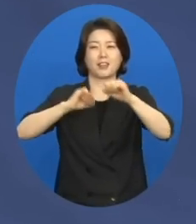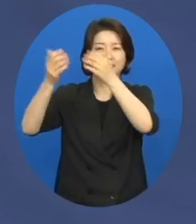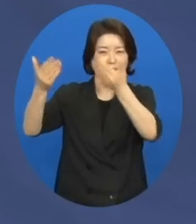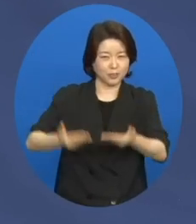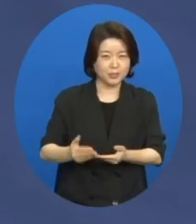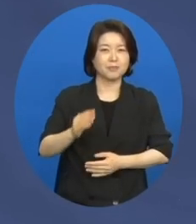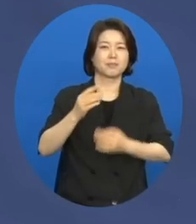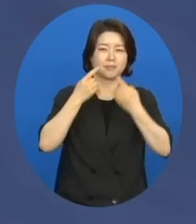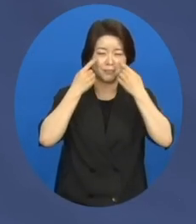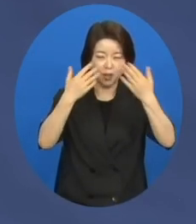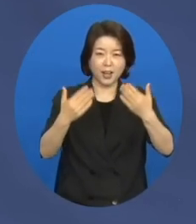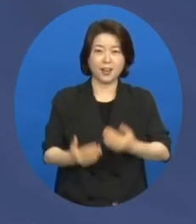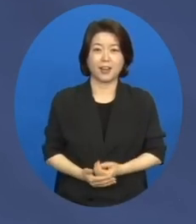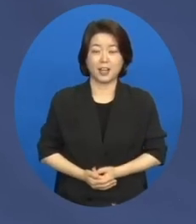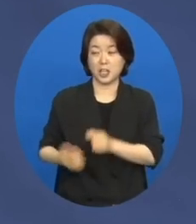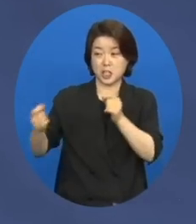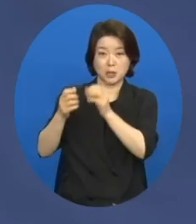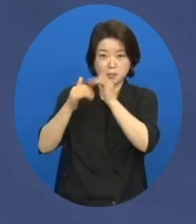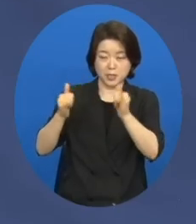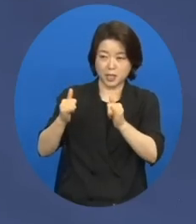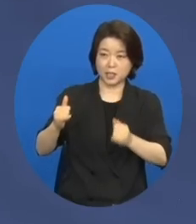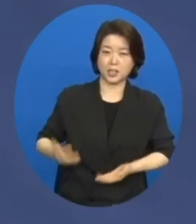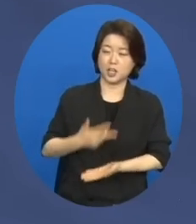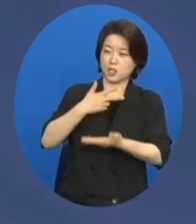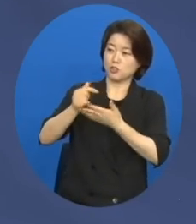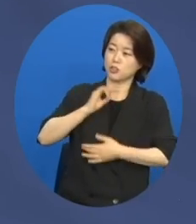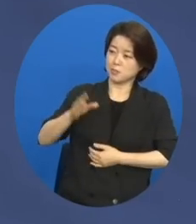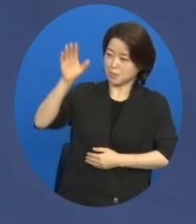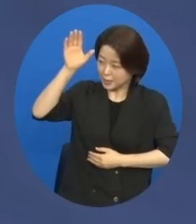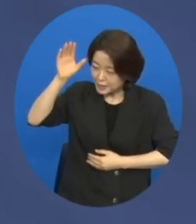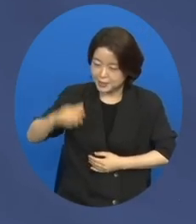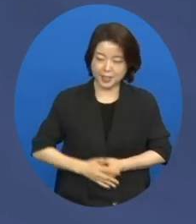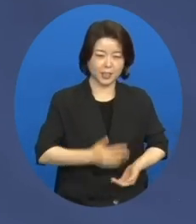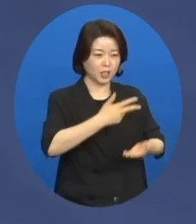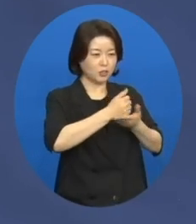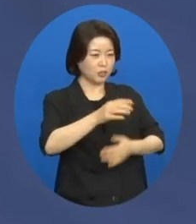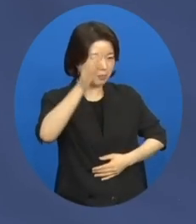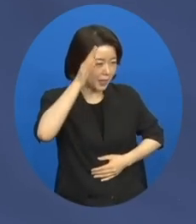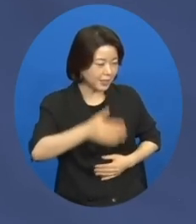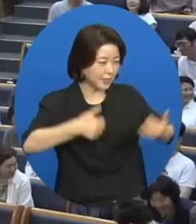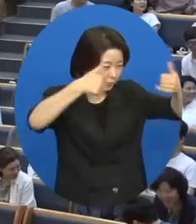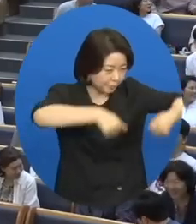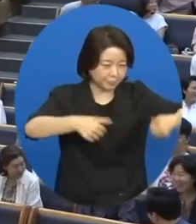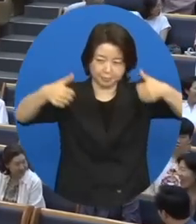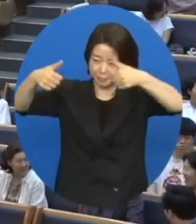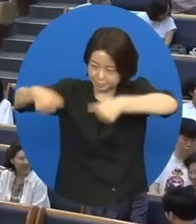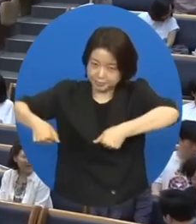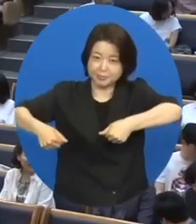것입니다. 그래서 옆에 계신 분에게 우리 주님만 기대합시다. 이렇게 한번 격려해 주시고, 네.